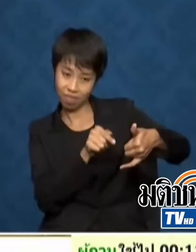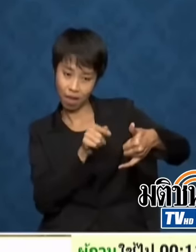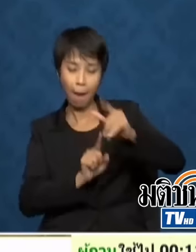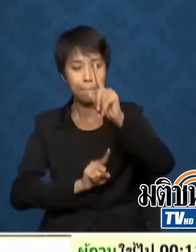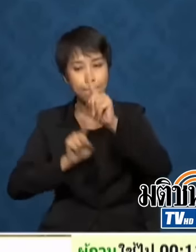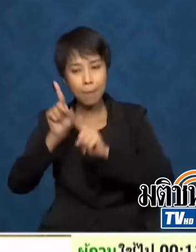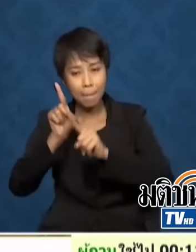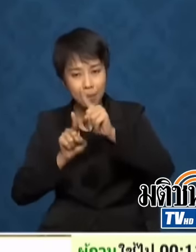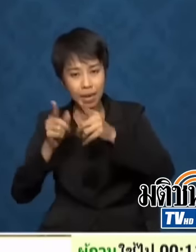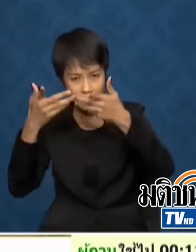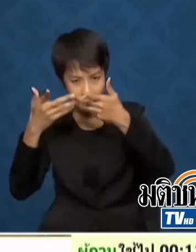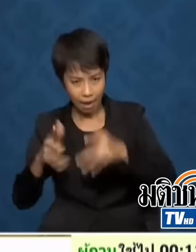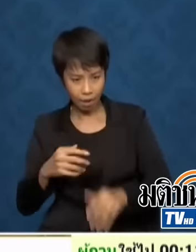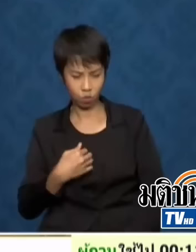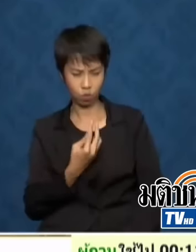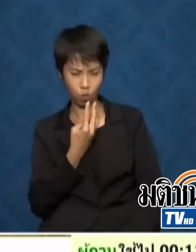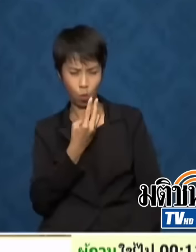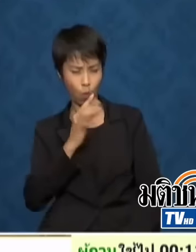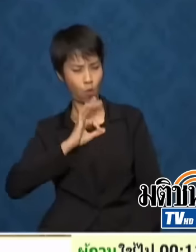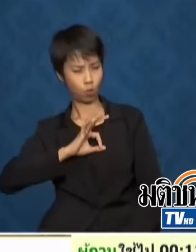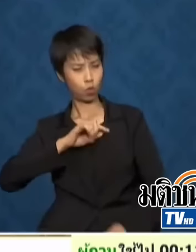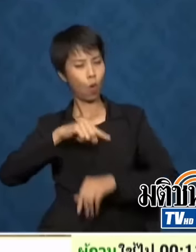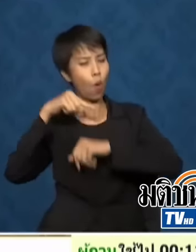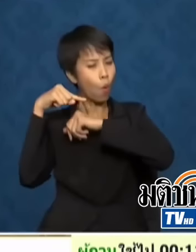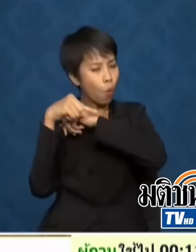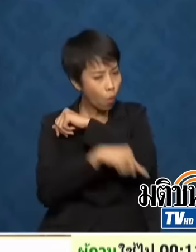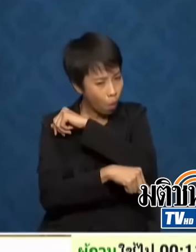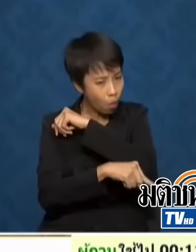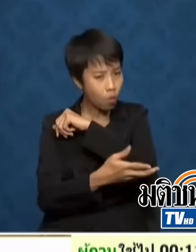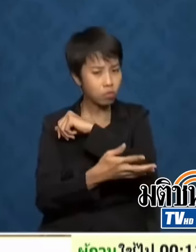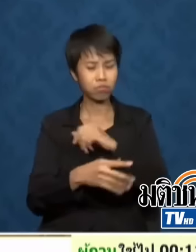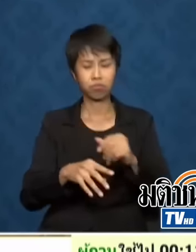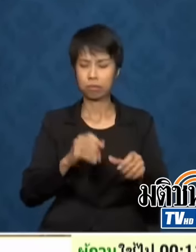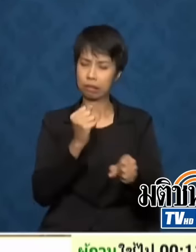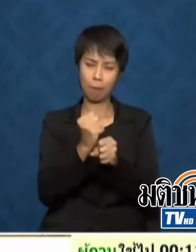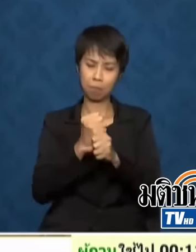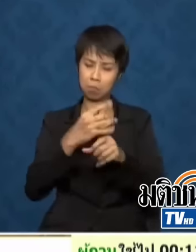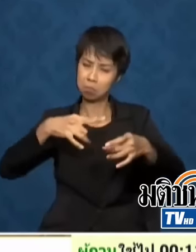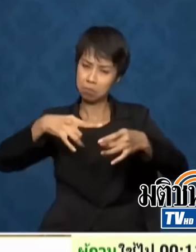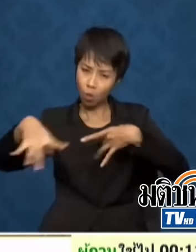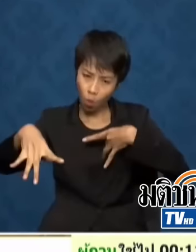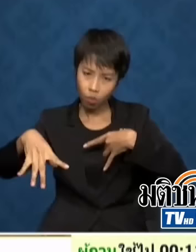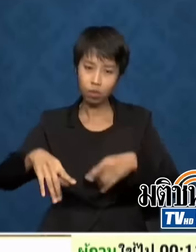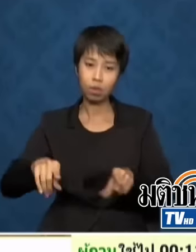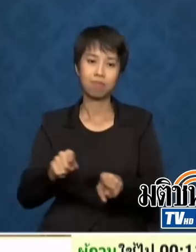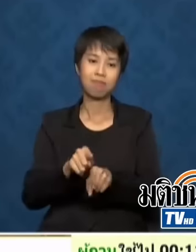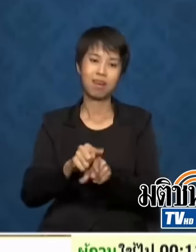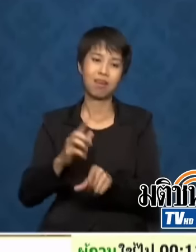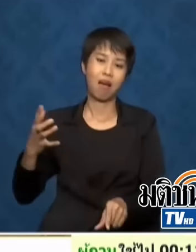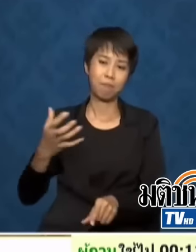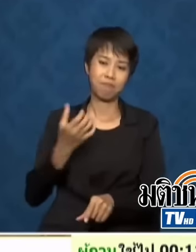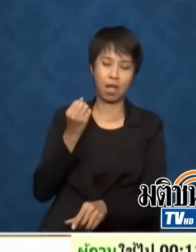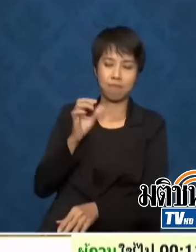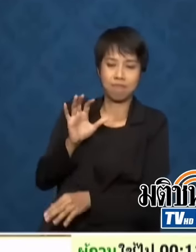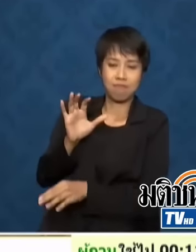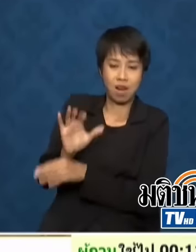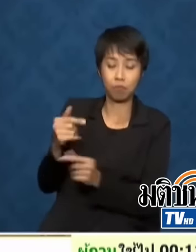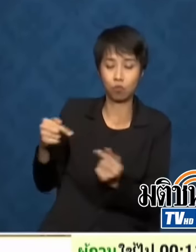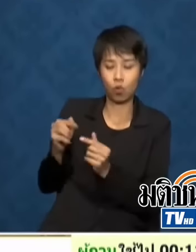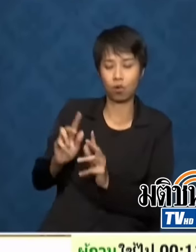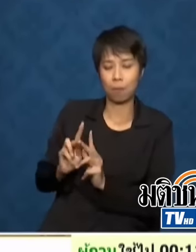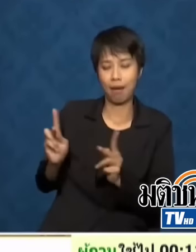การประเมินที่มีการทุจริตเช่นเป็นการประเมินที่ไม่ถูกต้องมีการใช้อำนาจหน้าที่ของกรรมการที่